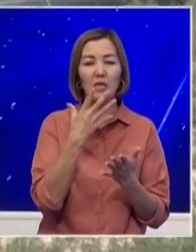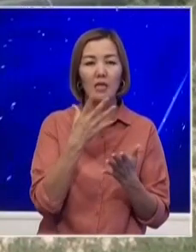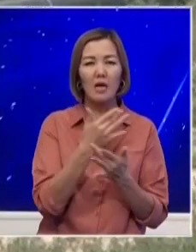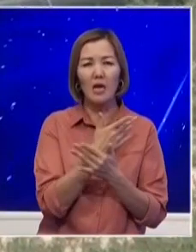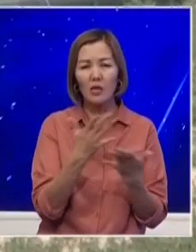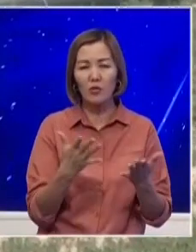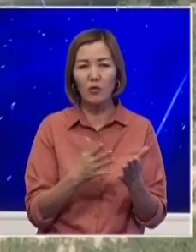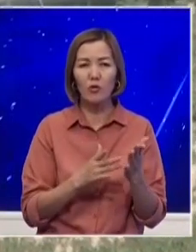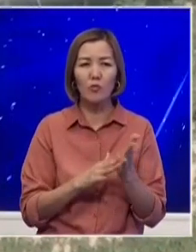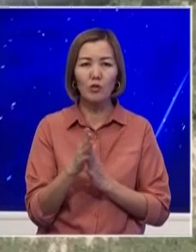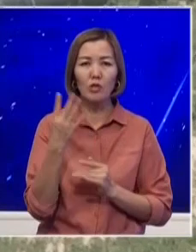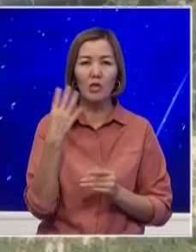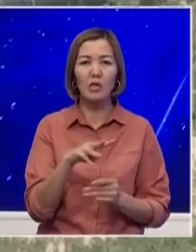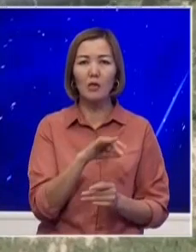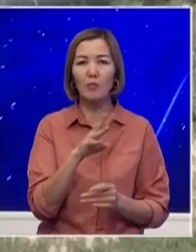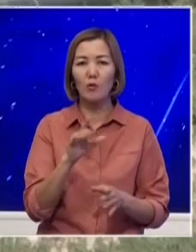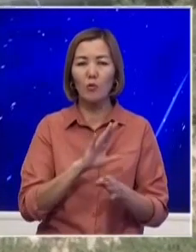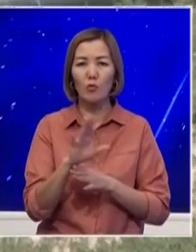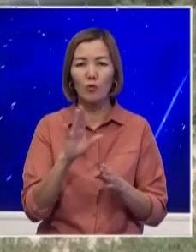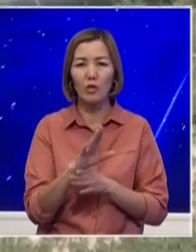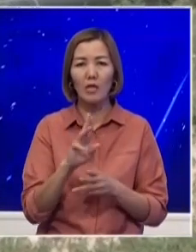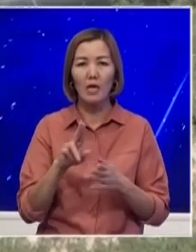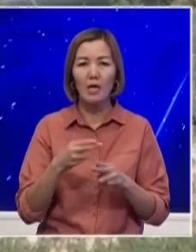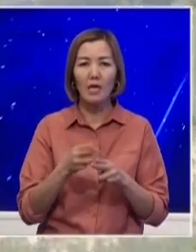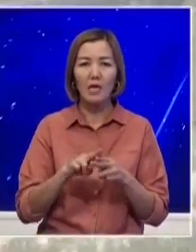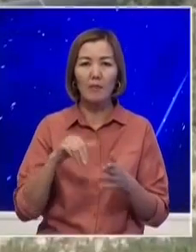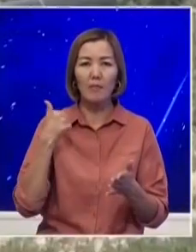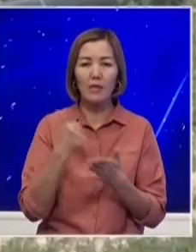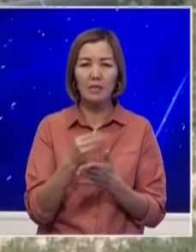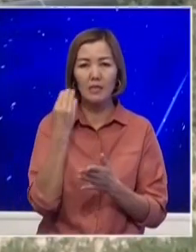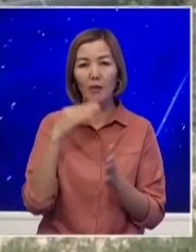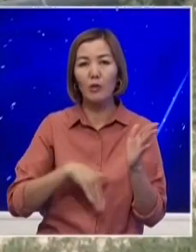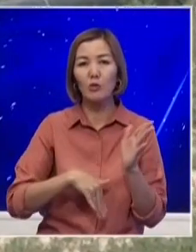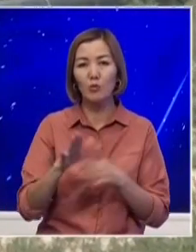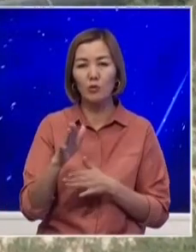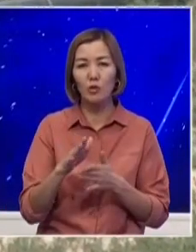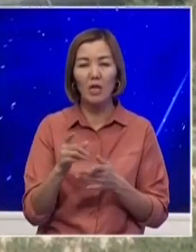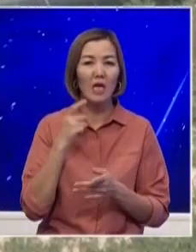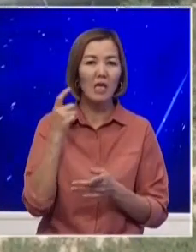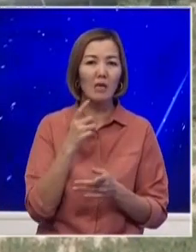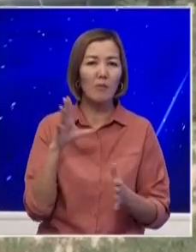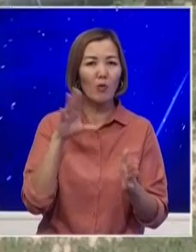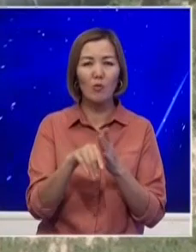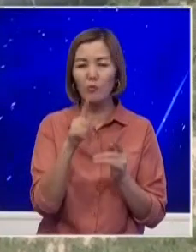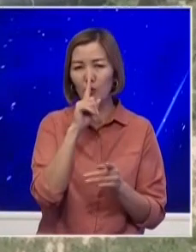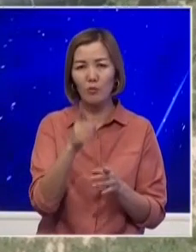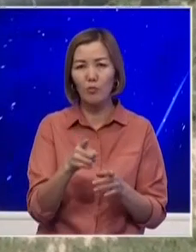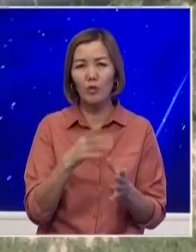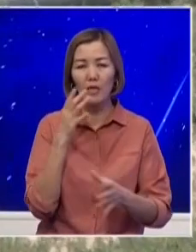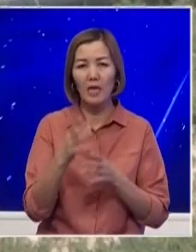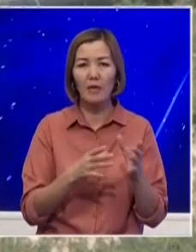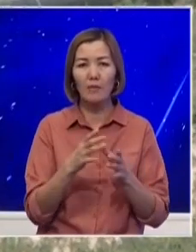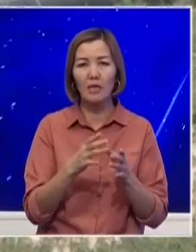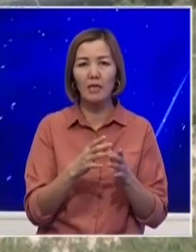Сондай ақ жылына 40 миллион юанға өнім өндіреміз. Ең бастысы біздің өнімдеріміздің сапасы жоғары. Ешқандай химиялық қоспасы өсіріледі. Әлемдік